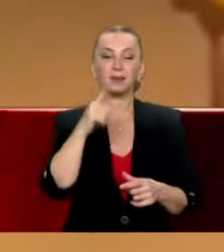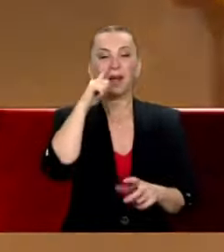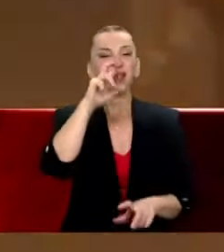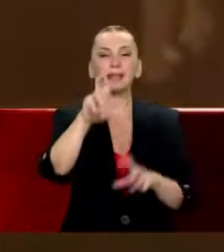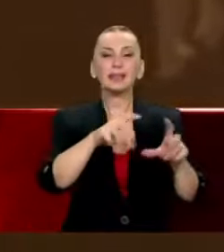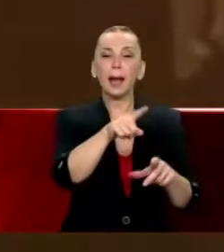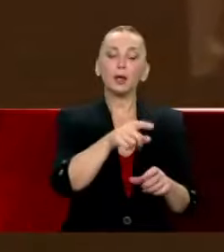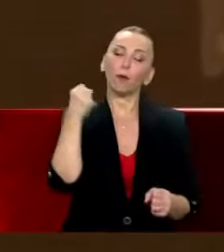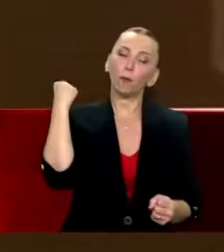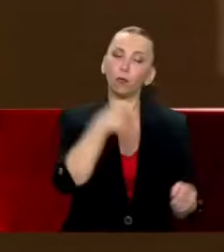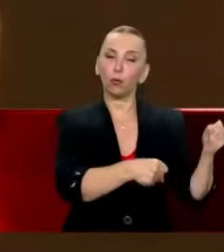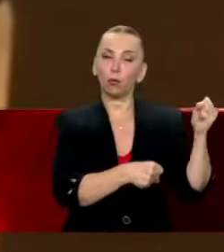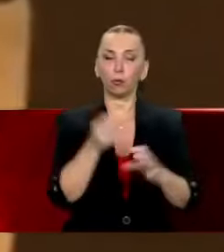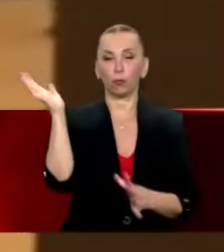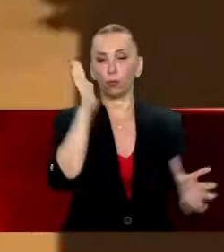bulundu.